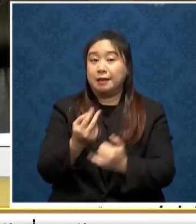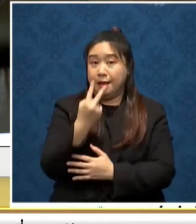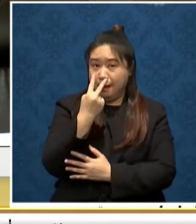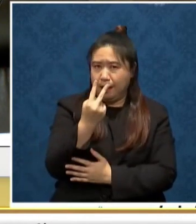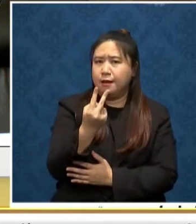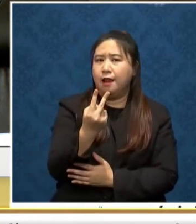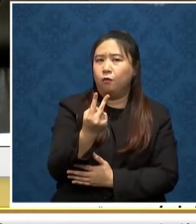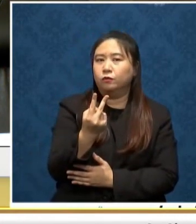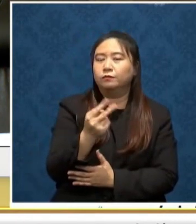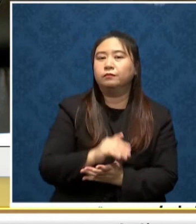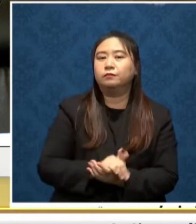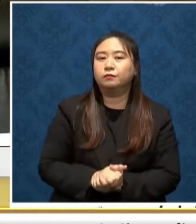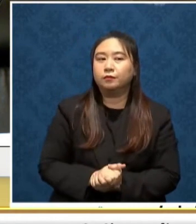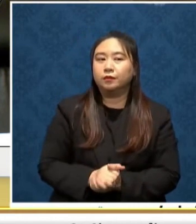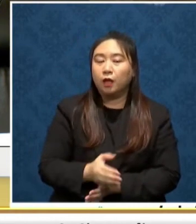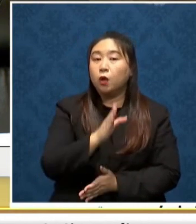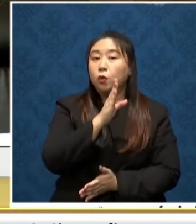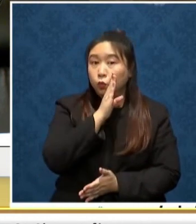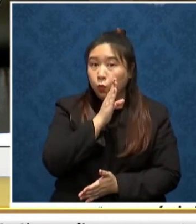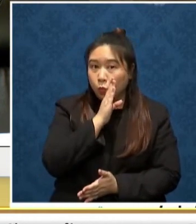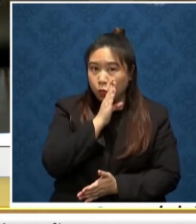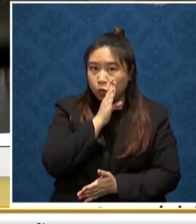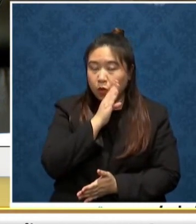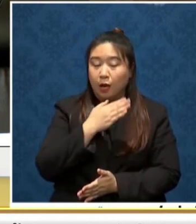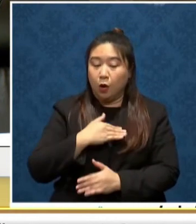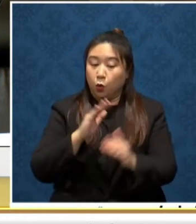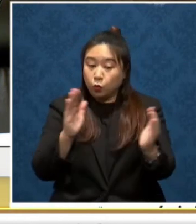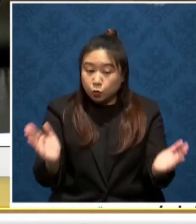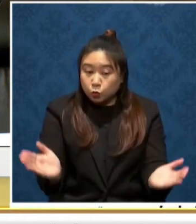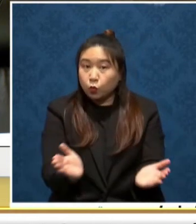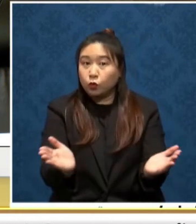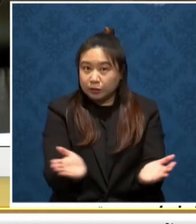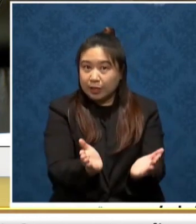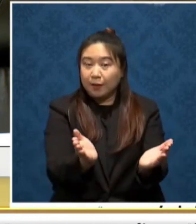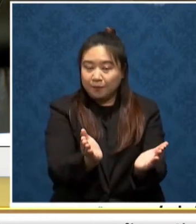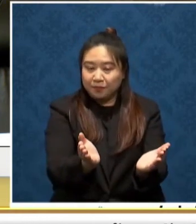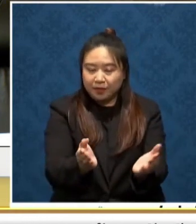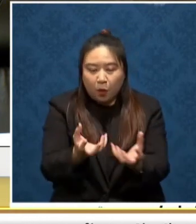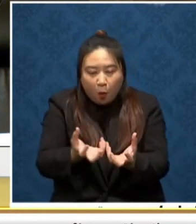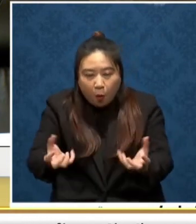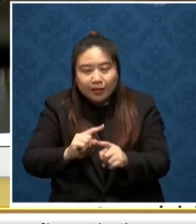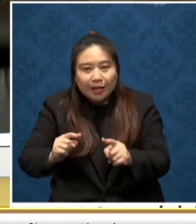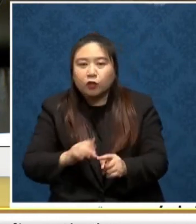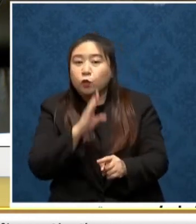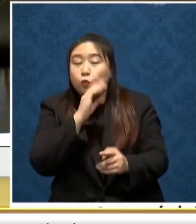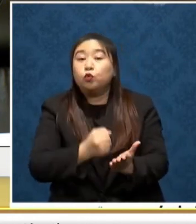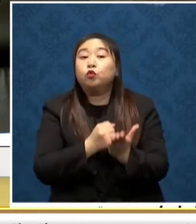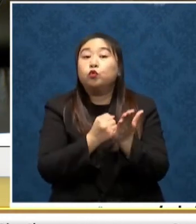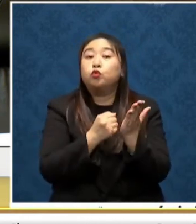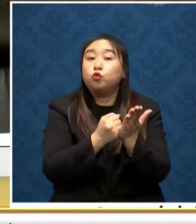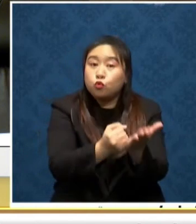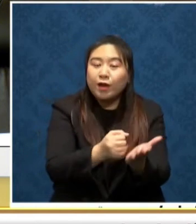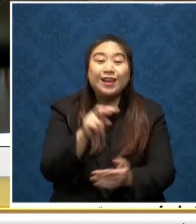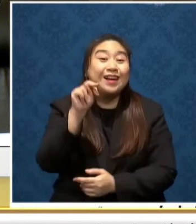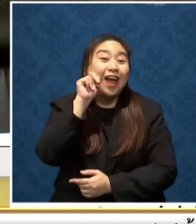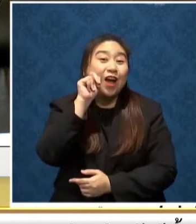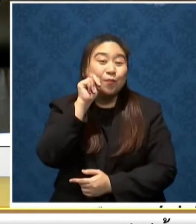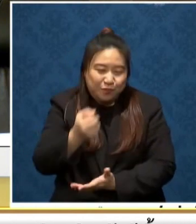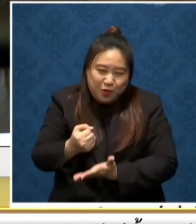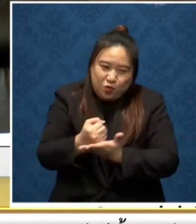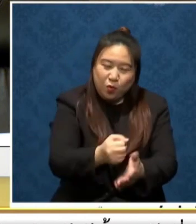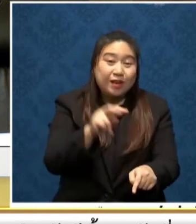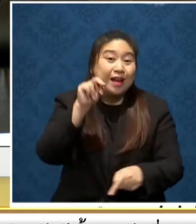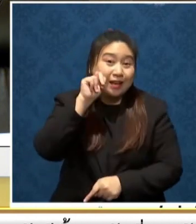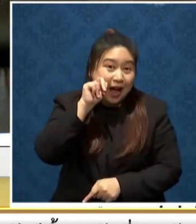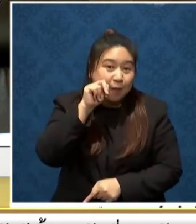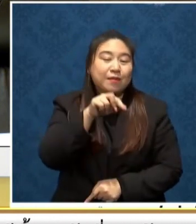าถ้าเราส่งเสริมนะครับปัจจัยทางการผลิตโดยเฉพาะเรื่องน้ำให้กับพี่น้องเกษตรกรเนี่ยนะครับ